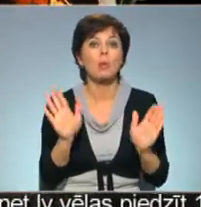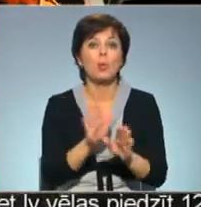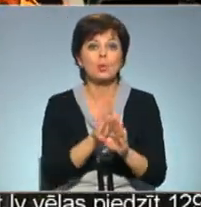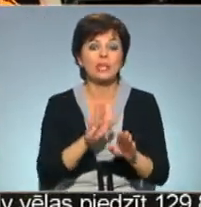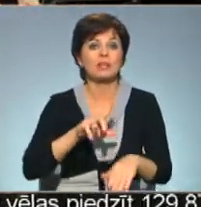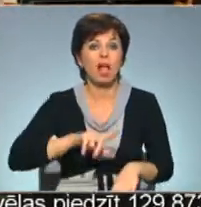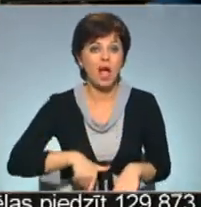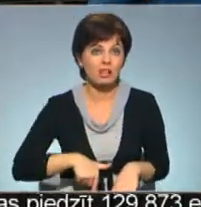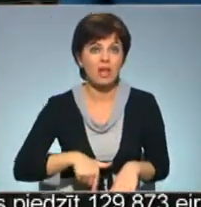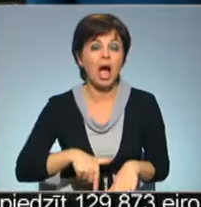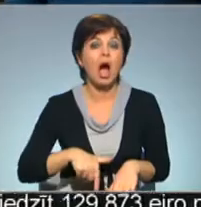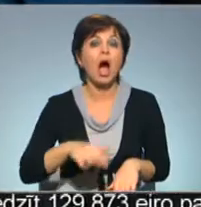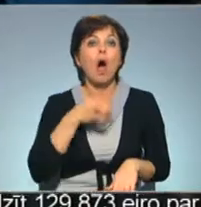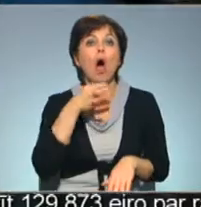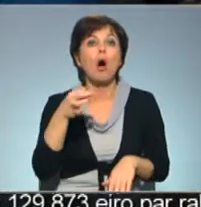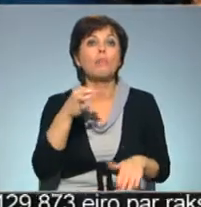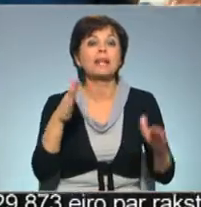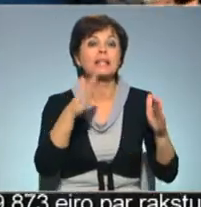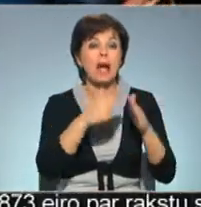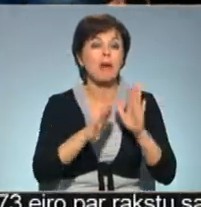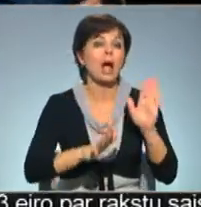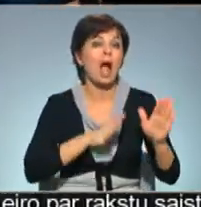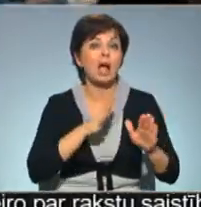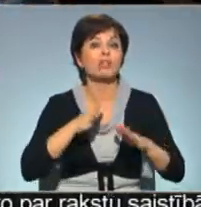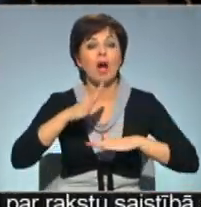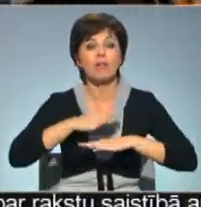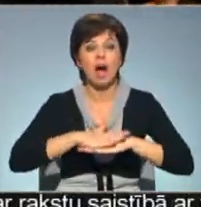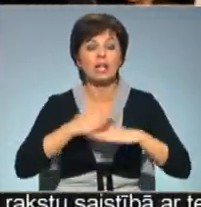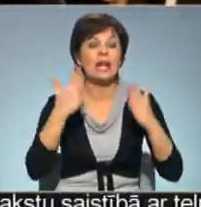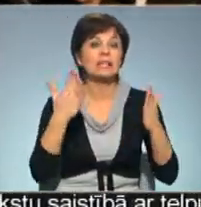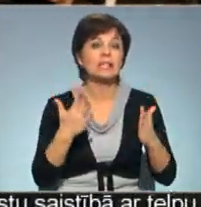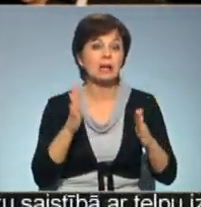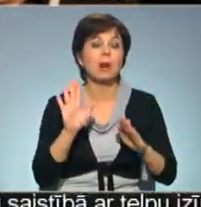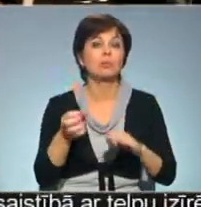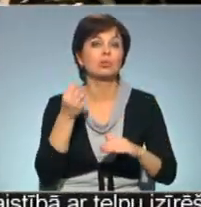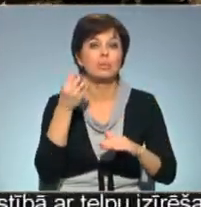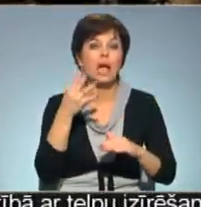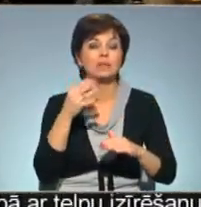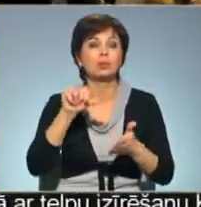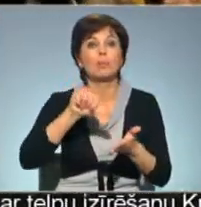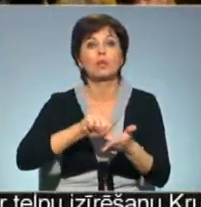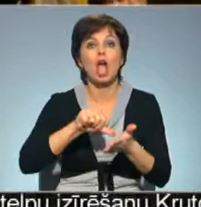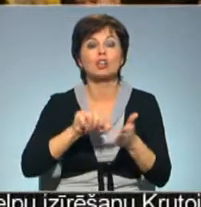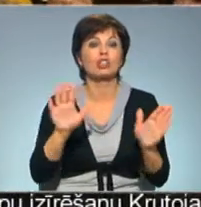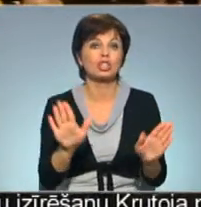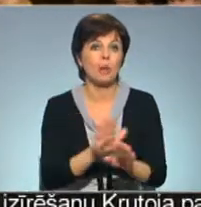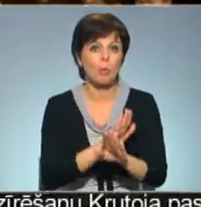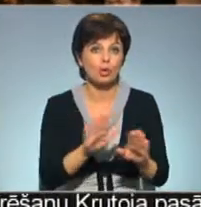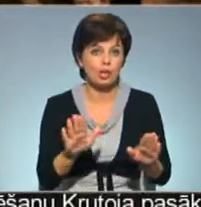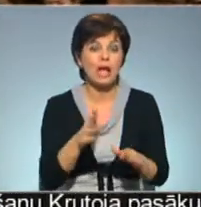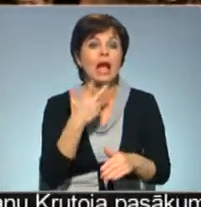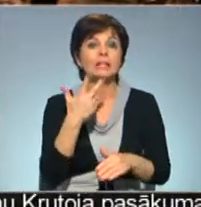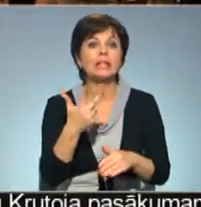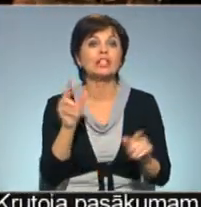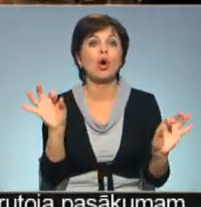Latvijā. Tikmēr operas namā norit gatavošanās vakaram. Ceremonijas gaitā izskanēs 15 muzikāla priekšnesumi. Parādīsim gan trīs